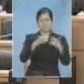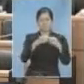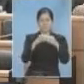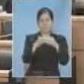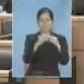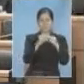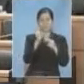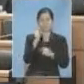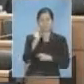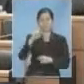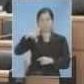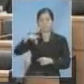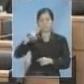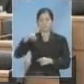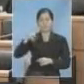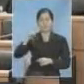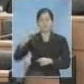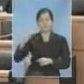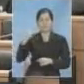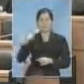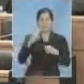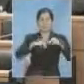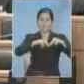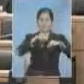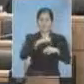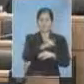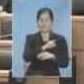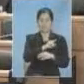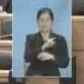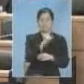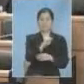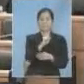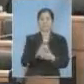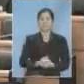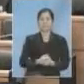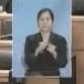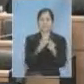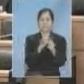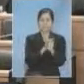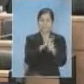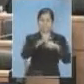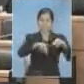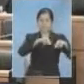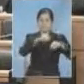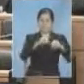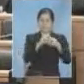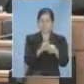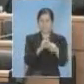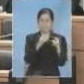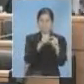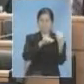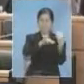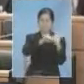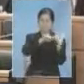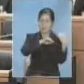แลในเรื่องของพี่น้องประชาชนไม่ว่าจะเป็นเรื่องของการที่อำนวยความสะดวกในเรื่องของการจราจร